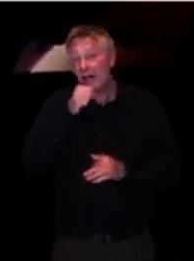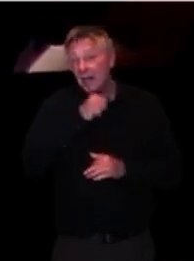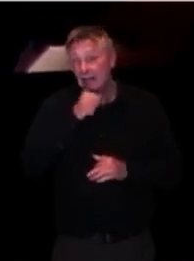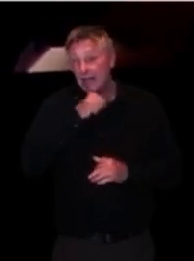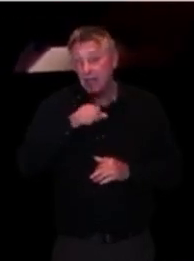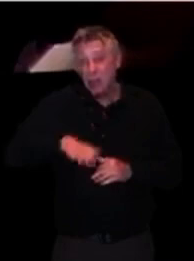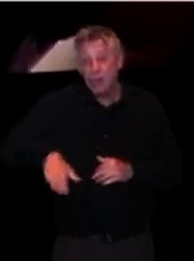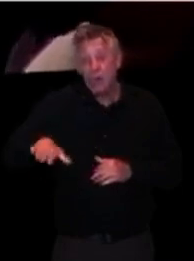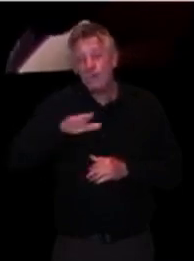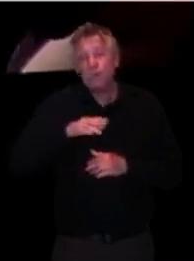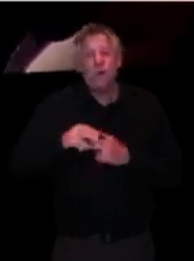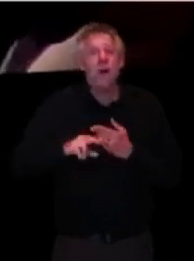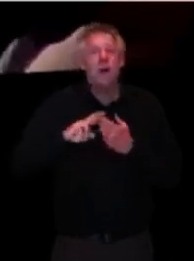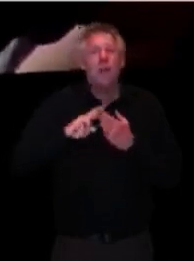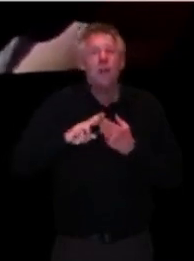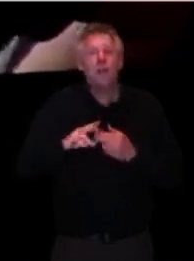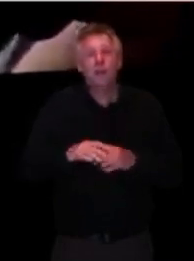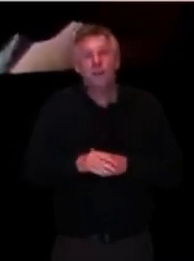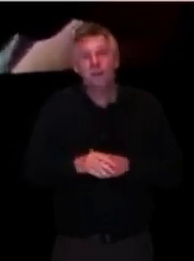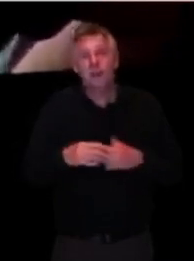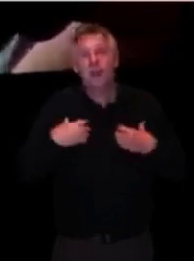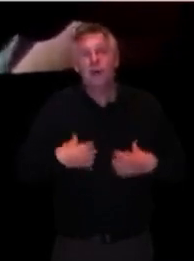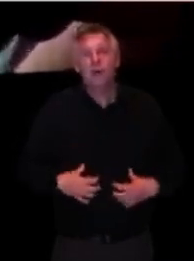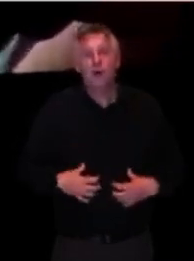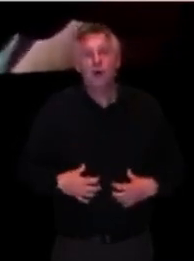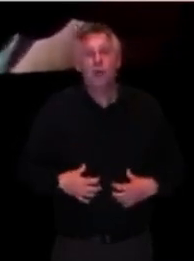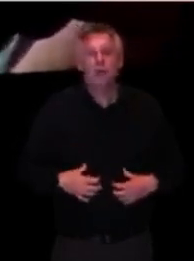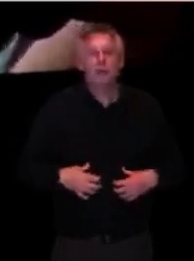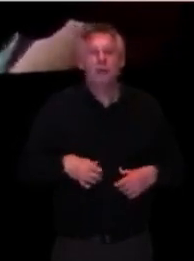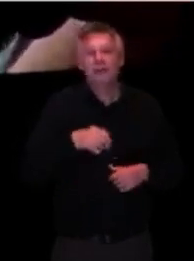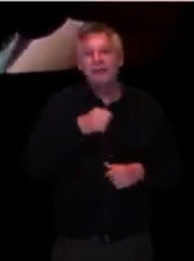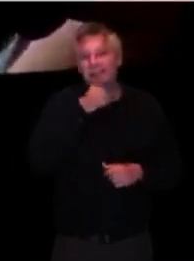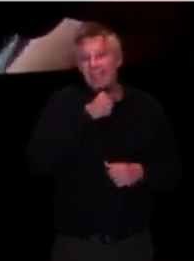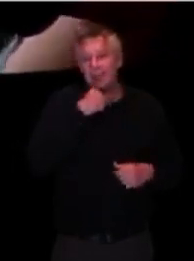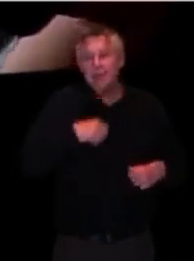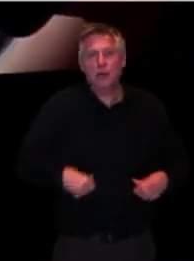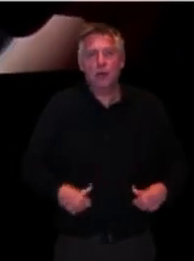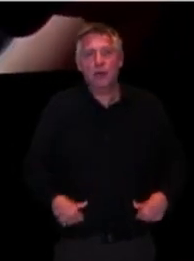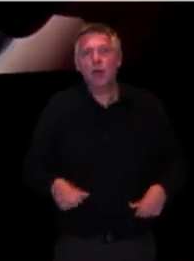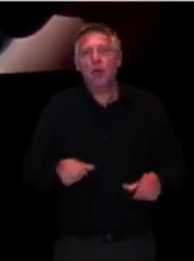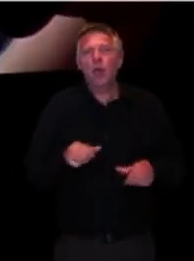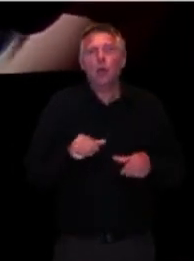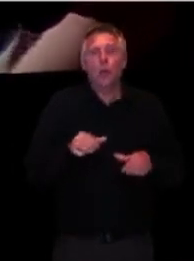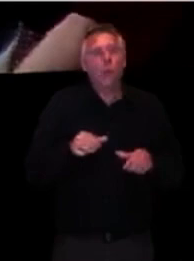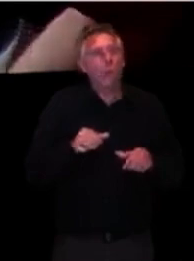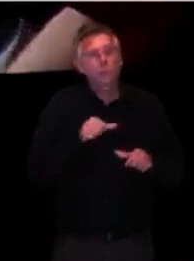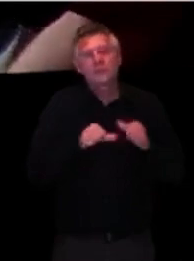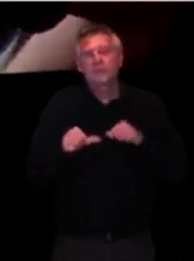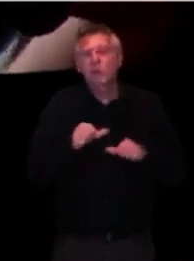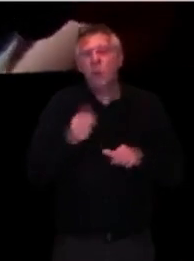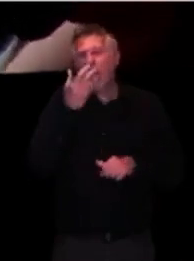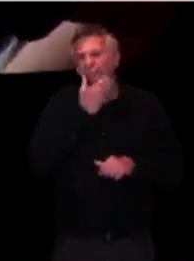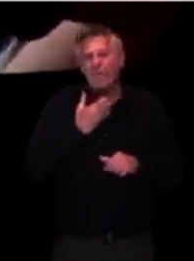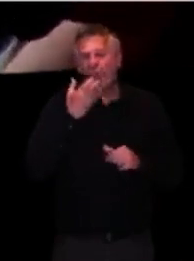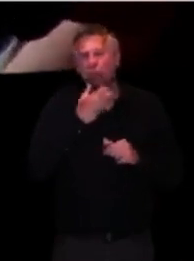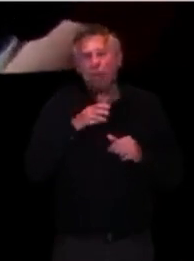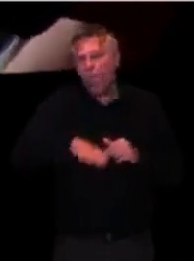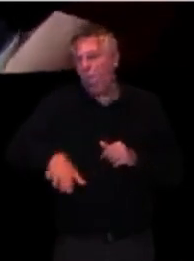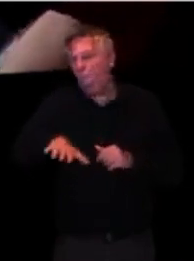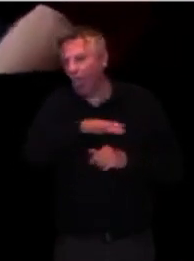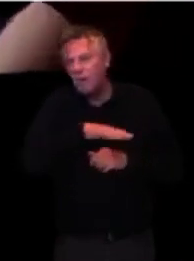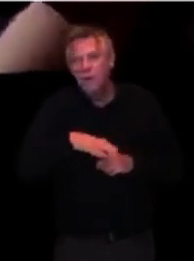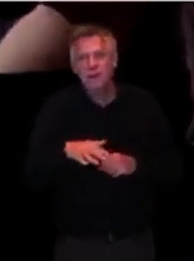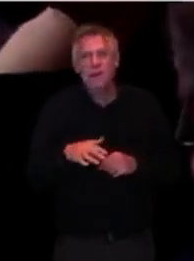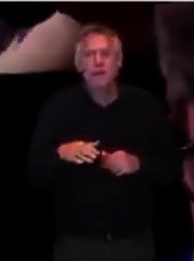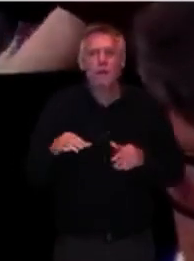me rétorque que les clubs seniors étaient dans des conditions catastrophiques légèrement caricatural